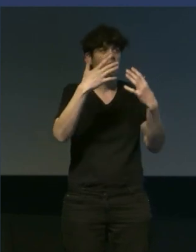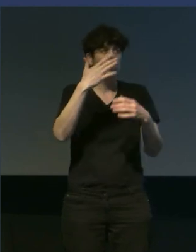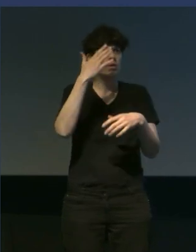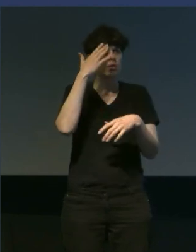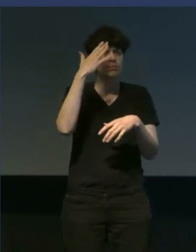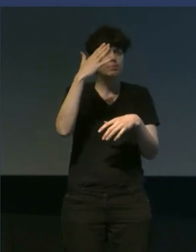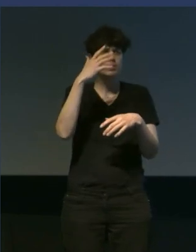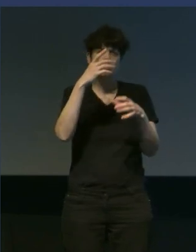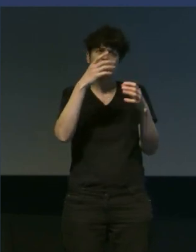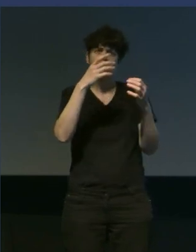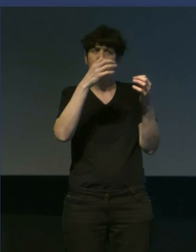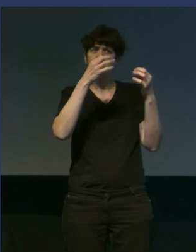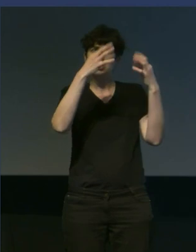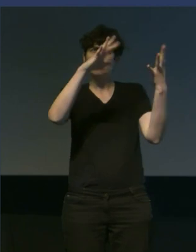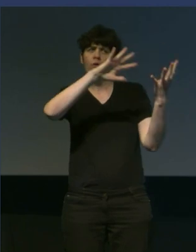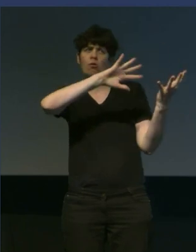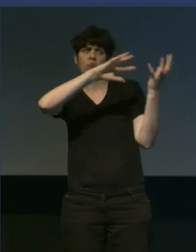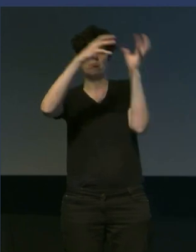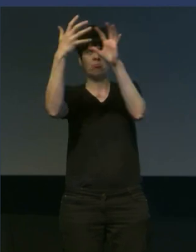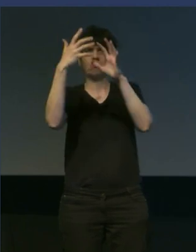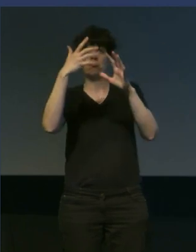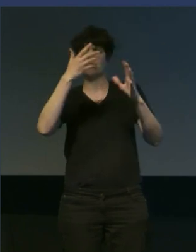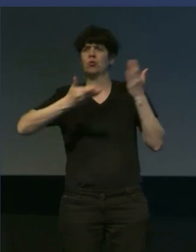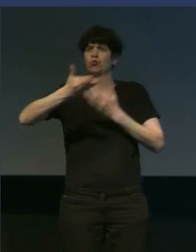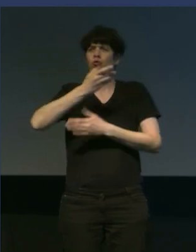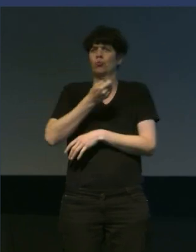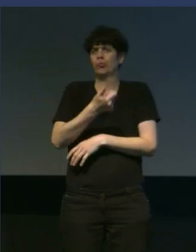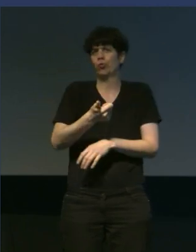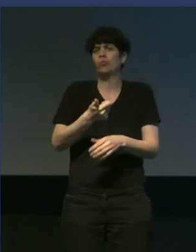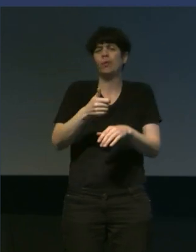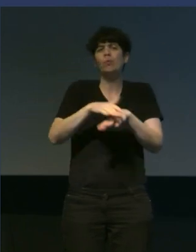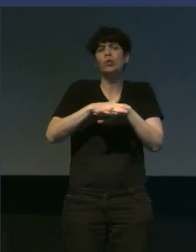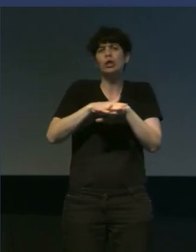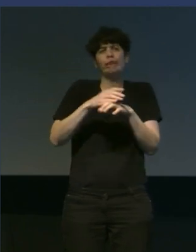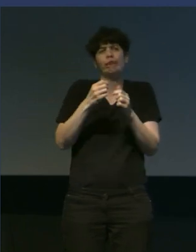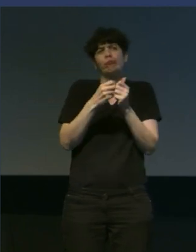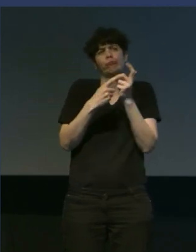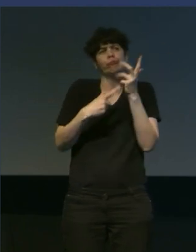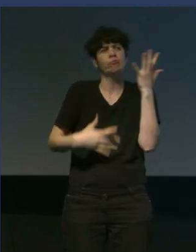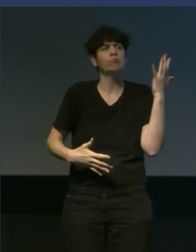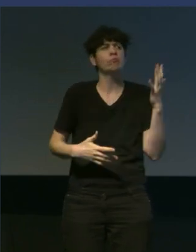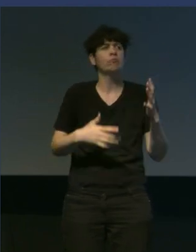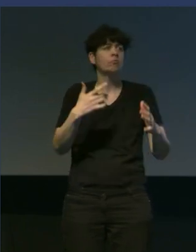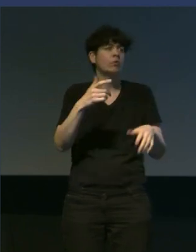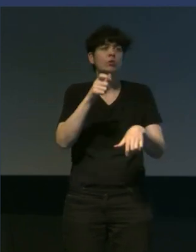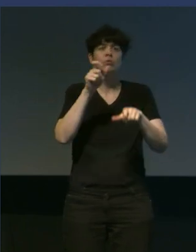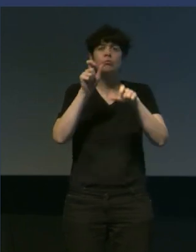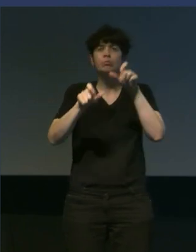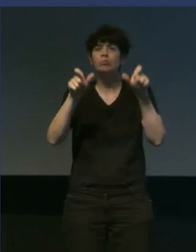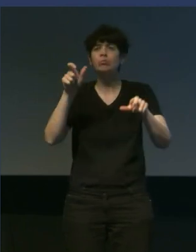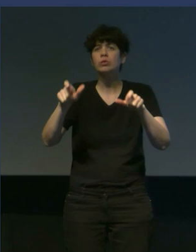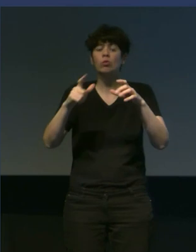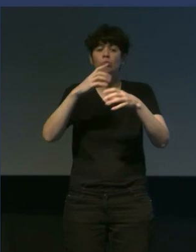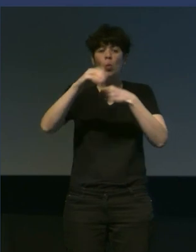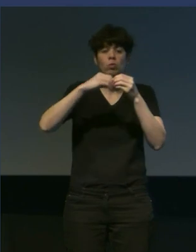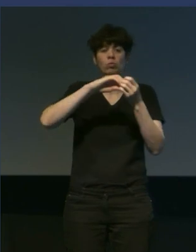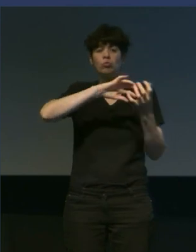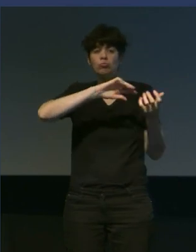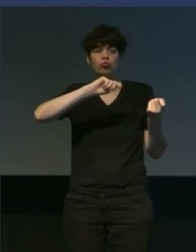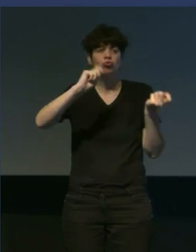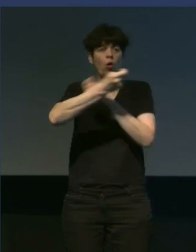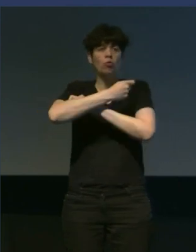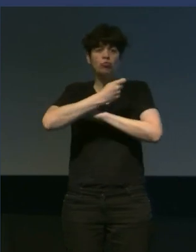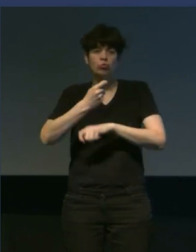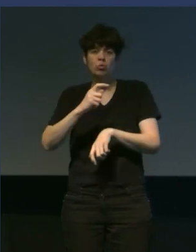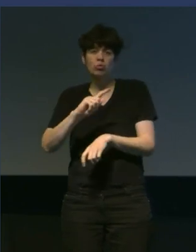du changement climatique, bon, déjà, c'est parce qu'il y a plusieurs raisons qui font qu'il y a certaines personnes qui n'ont aucun intérêt à ce que le monde actuel change, mais